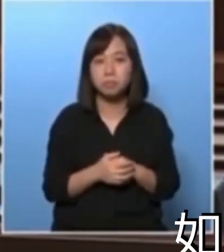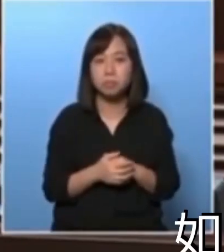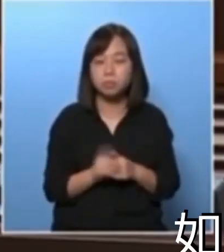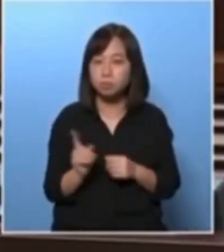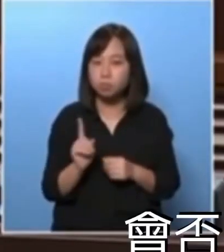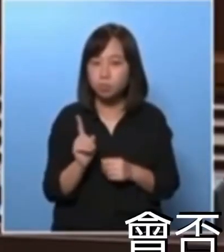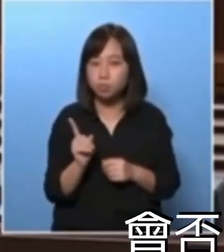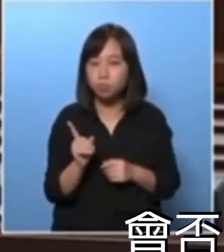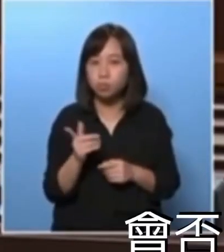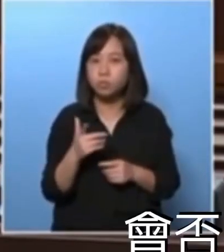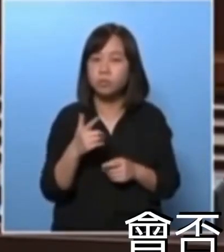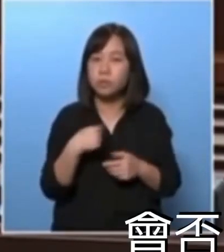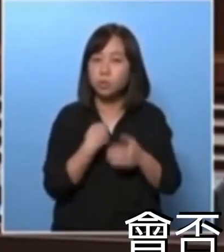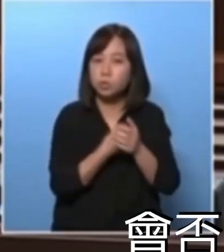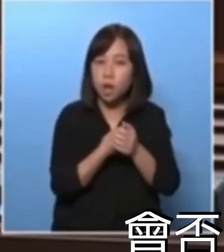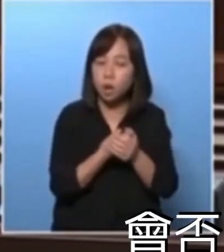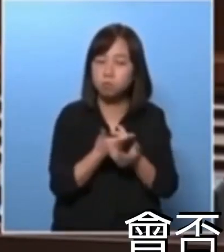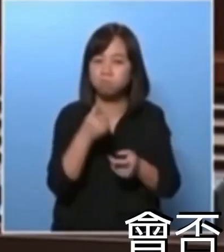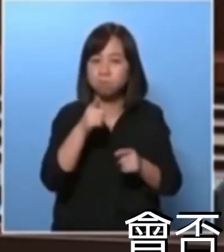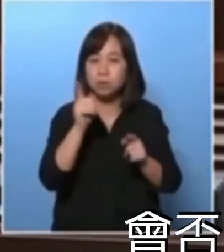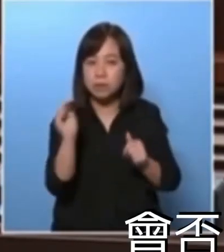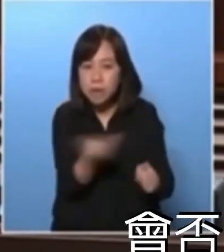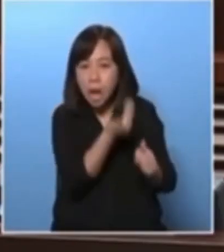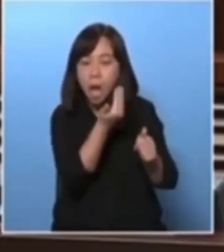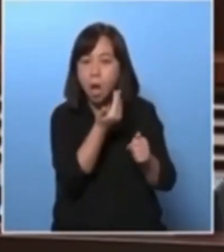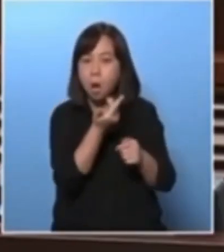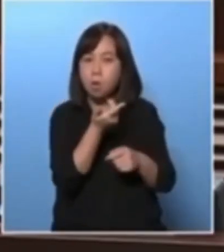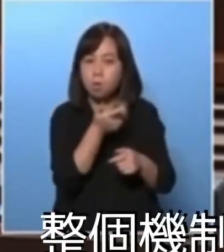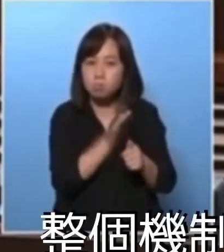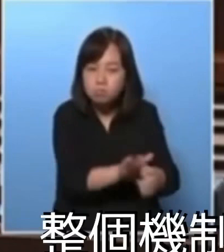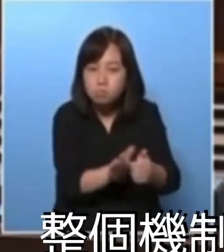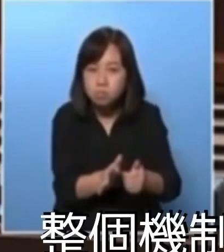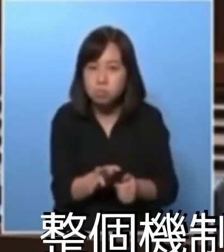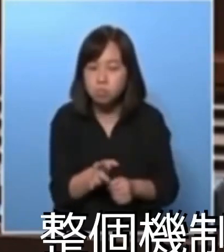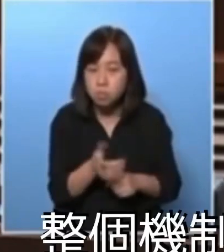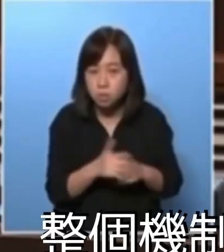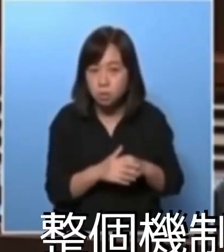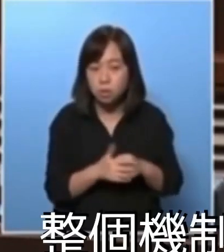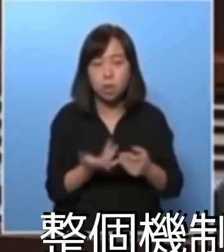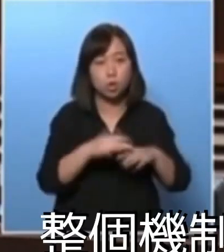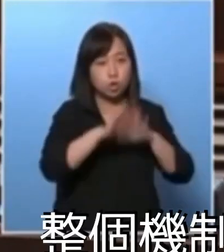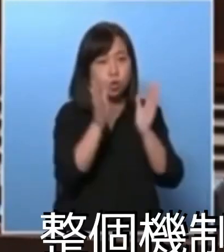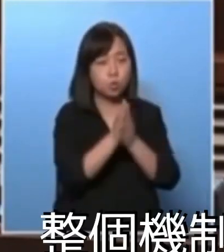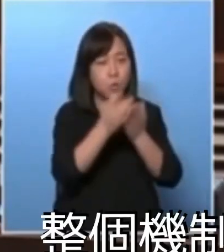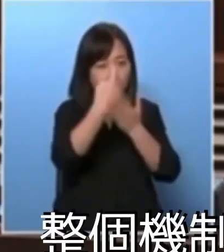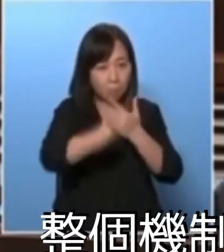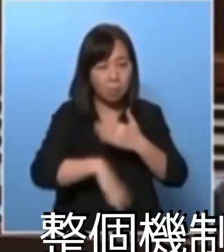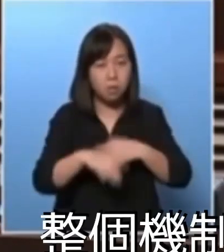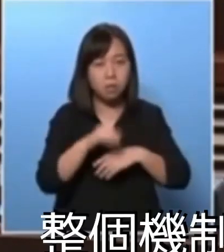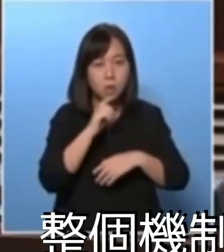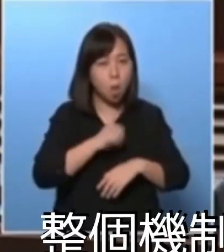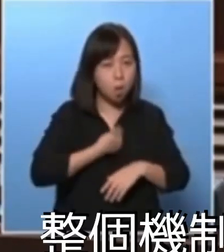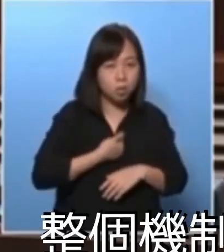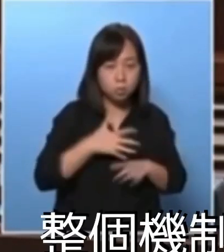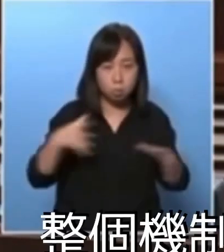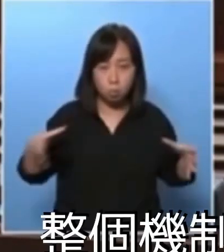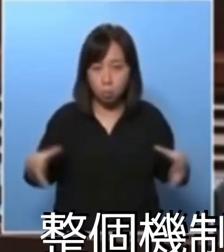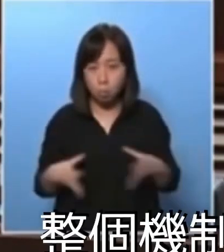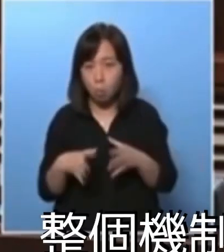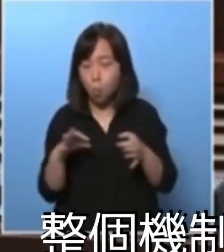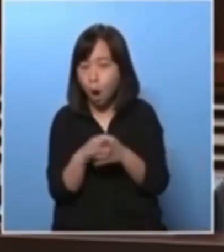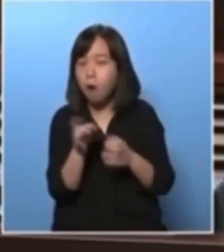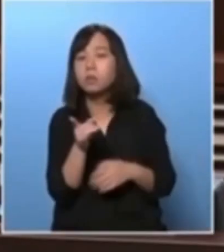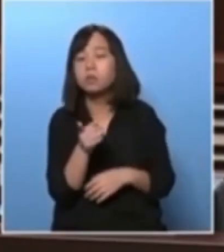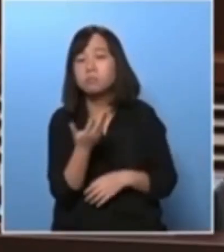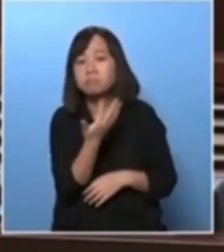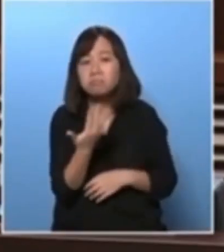處佢？有冇要求佢撤職？炒咗未？仲有成個機制有幾多個先生老師係牽涉喺呢條試題裏